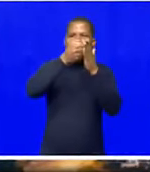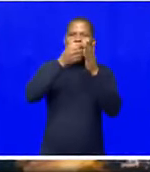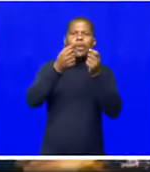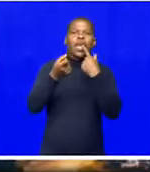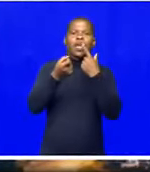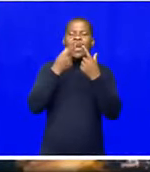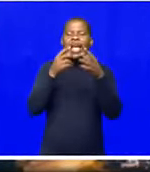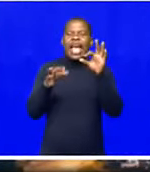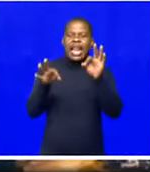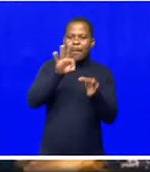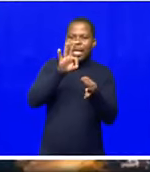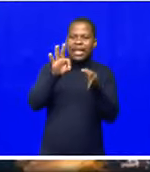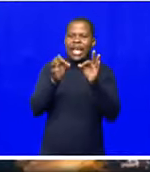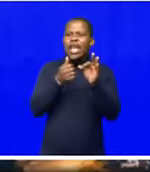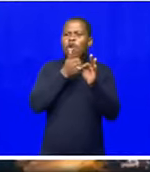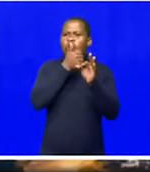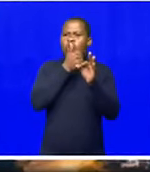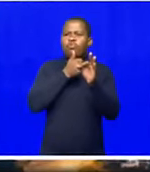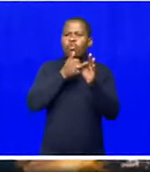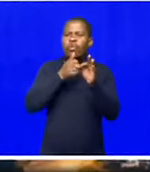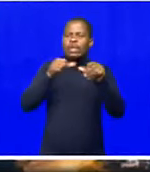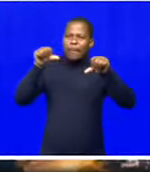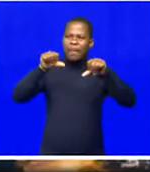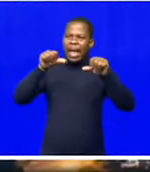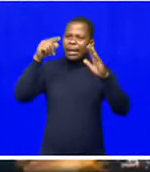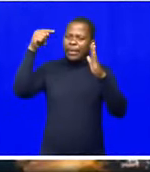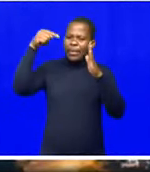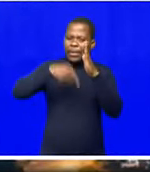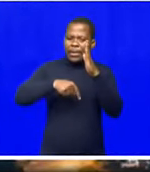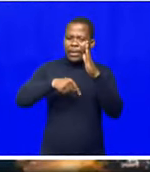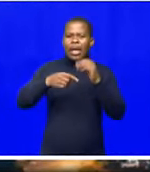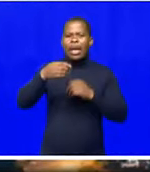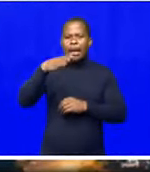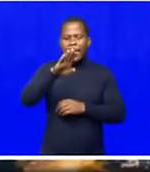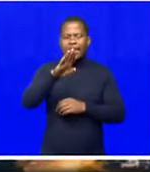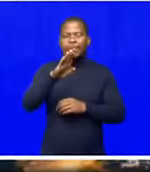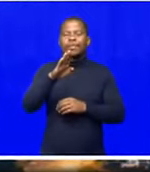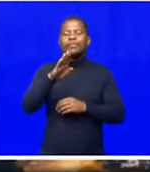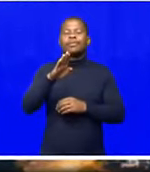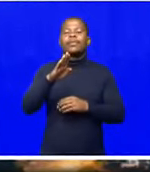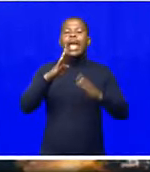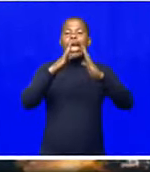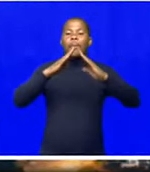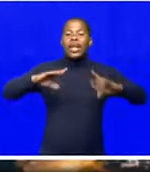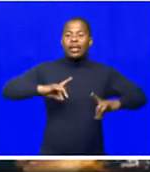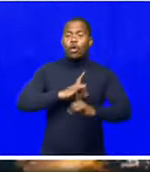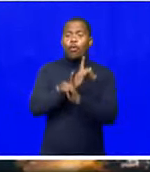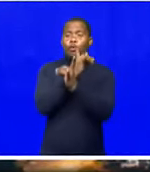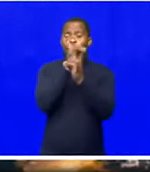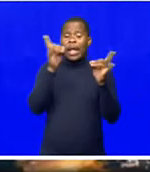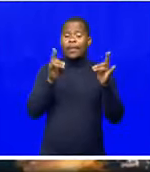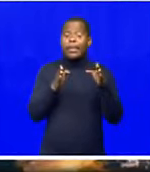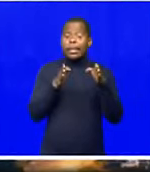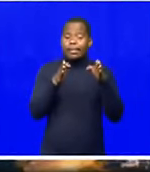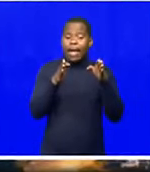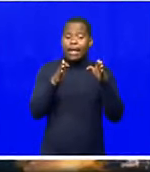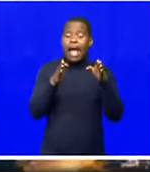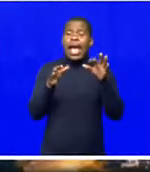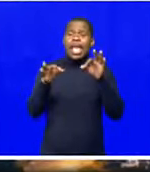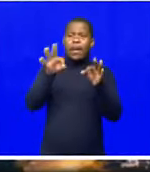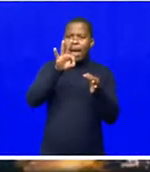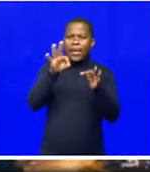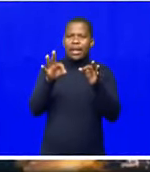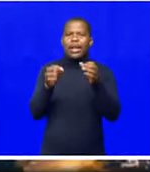kwemaphilisi nemithi lokubangela ukuthi bese ayagwama. Lisekela lemcondziswa lobuke imithi Thuli Magagula uthi lokusebenziseka